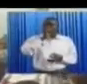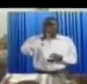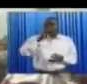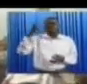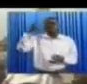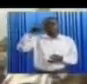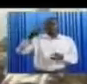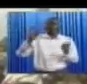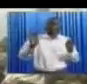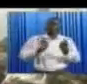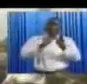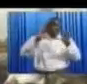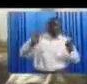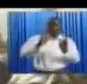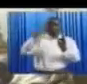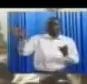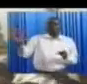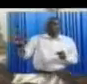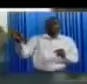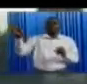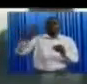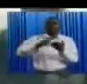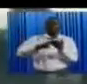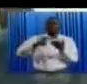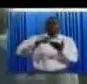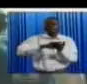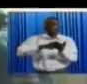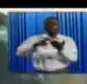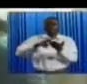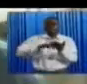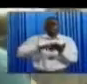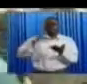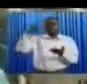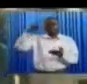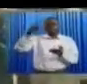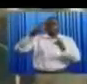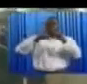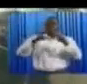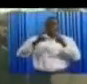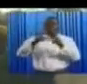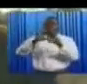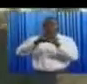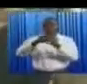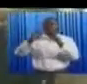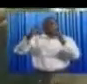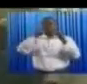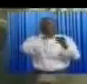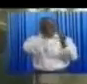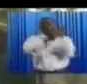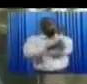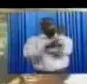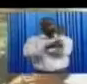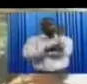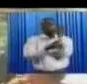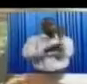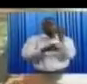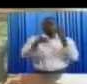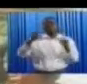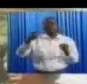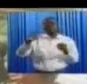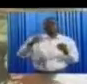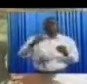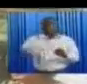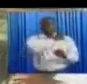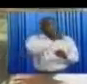Et pour célébrer les résultats du projet d'approvisionnement en eau potable des villages et campements autour de la ville de Dori, l'ambassadeur du Japon au Burkina a